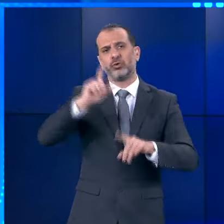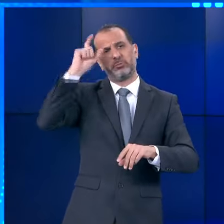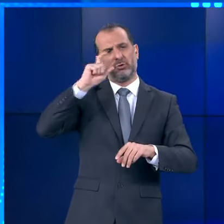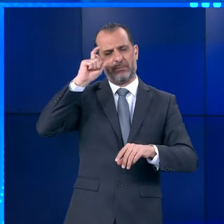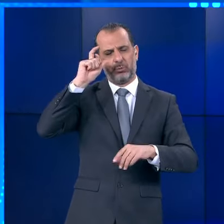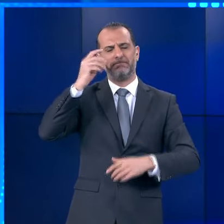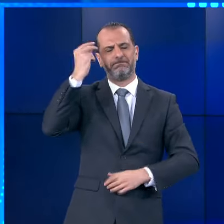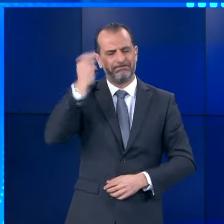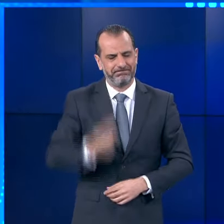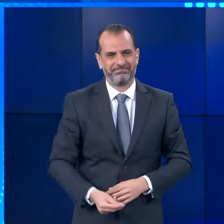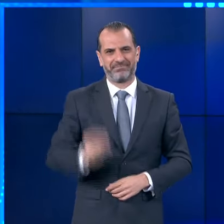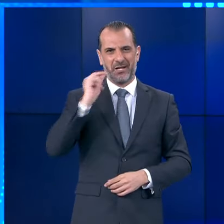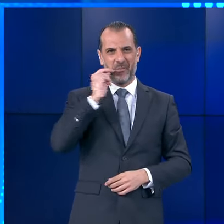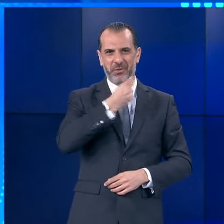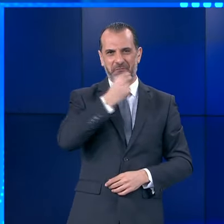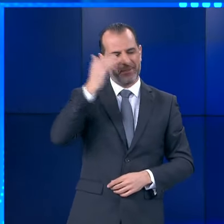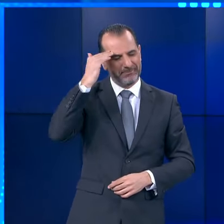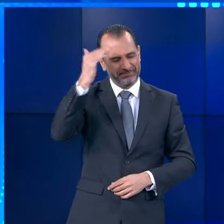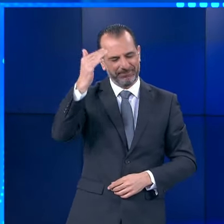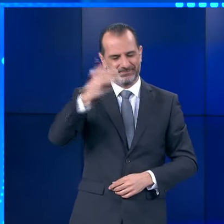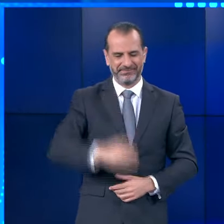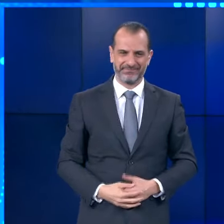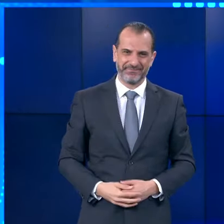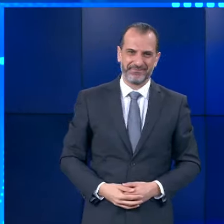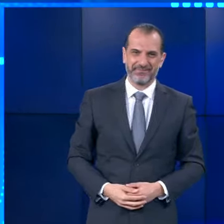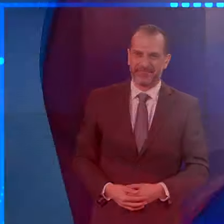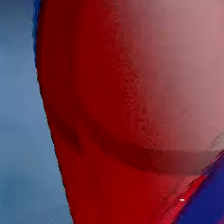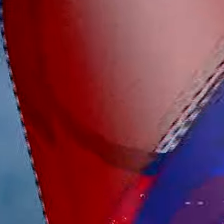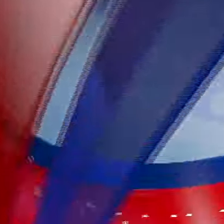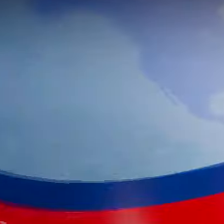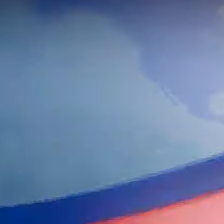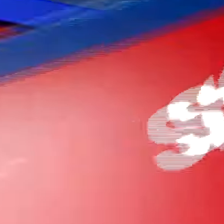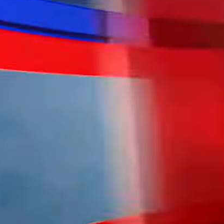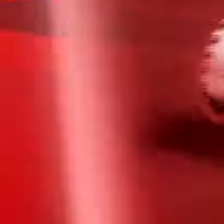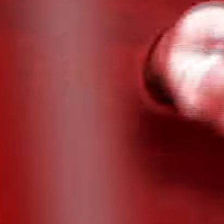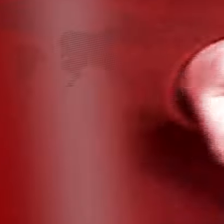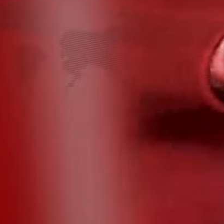με τον Σπύρο Λάμπρου. Από όλους εμάς, ευχές για ένα πολύ όμορφο απόγευμα. Γεια σας.